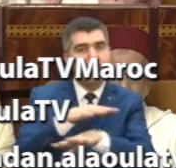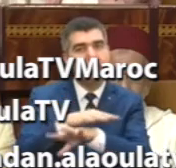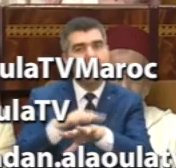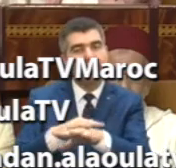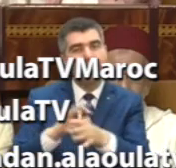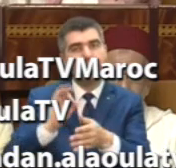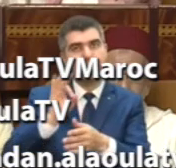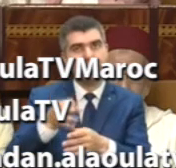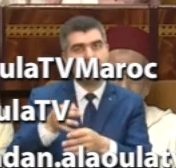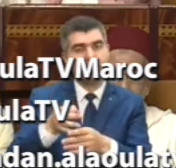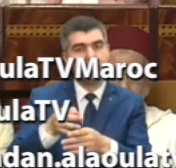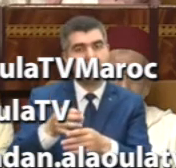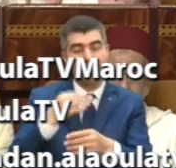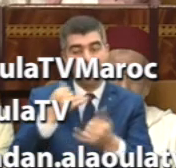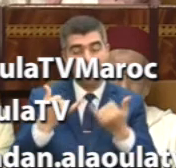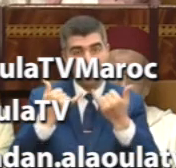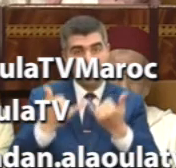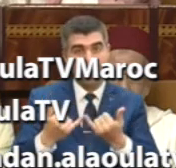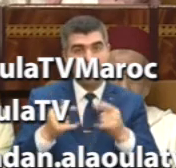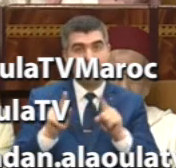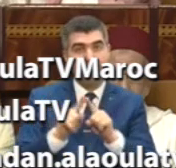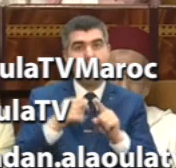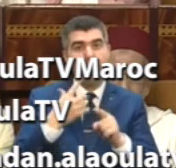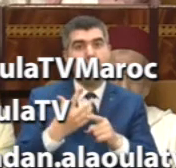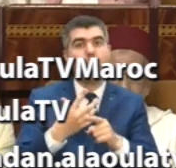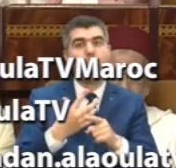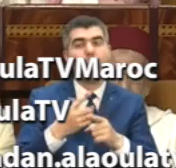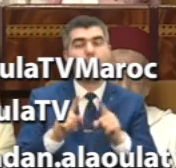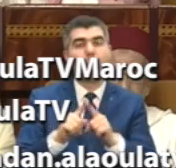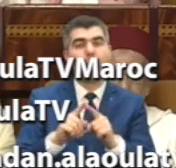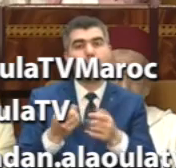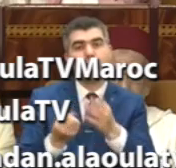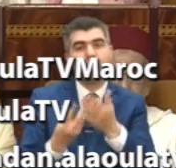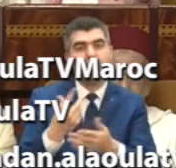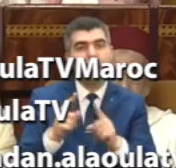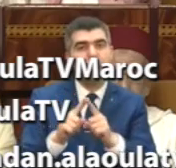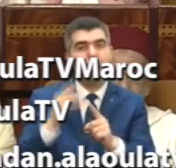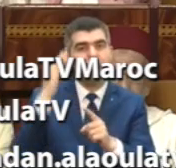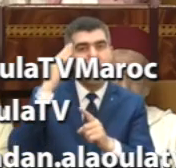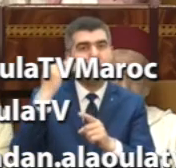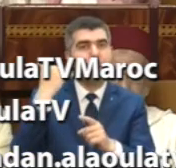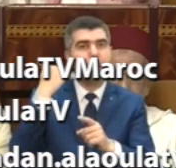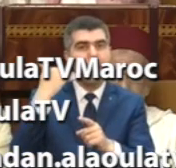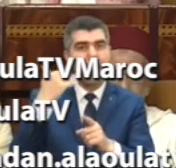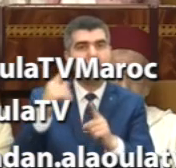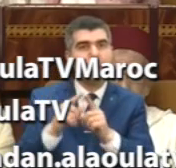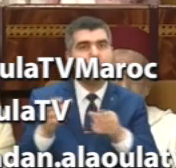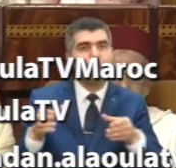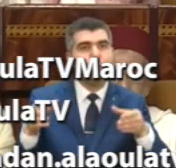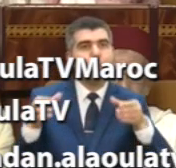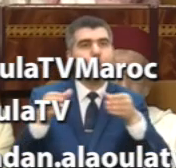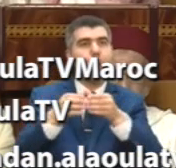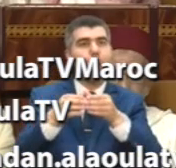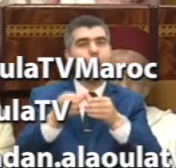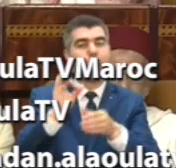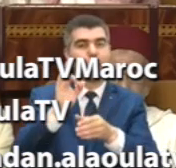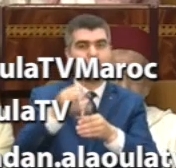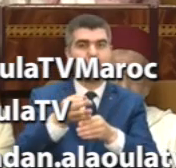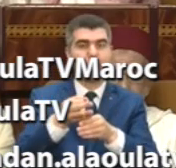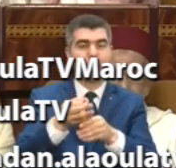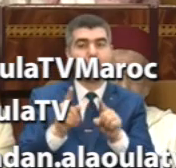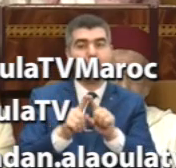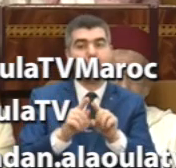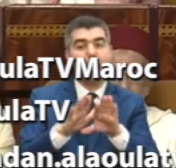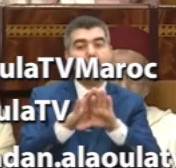على القرار ديال الجمع ما بين فاس ومكناس. اليوم ما يمكنش يكون العمران على حساب أراضي